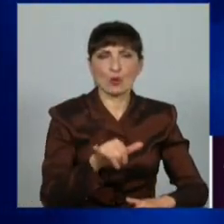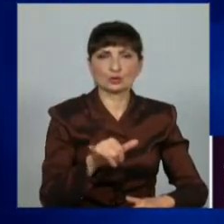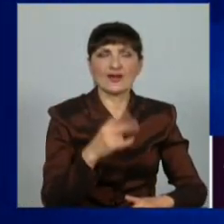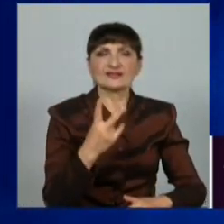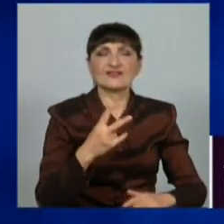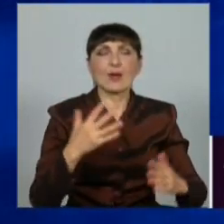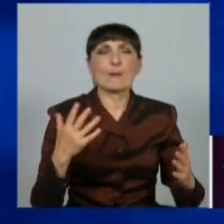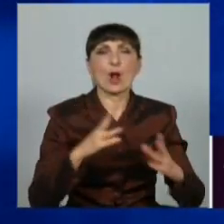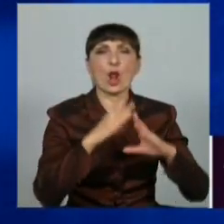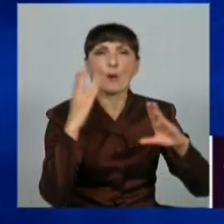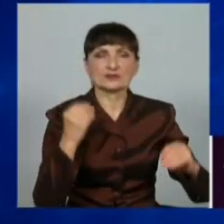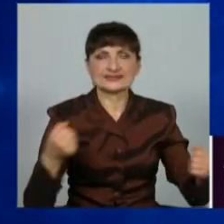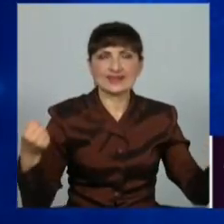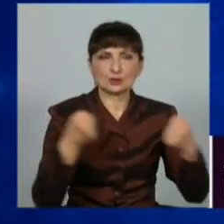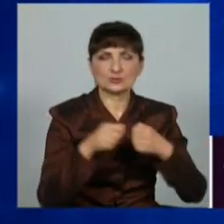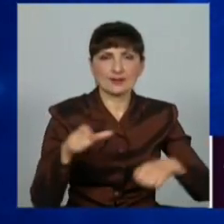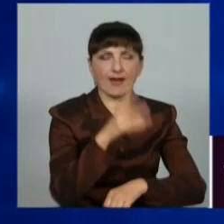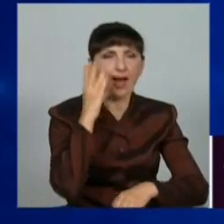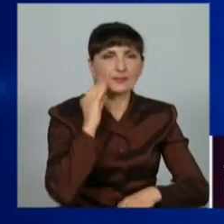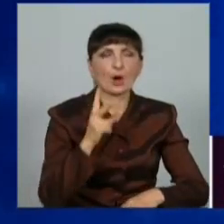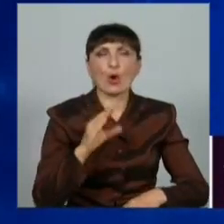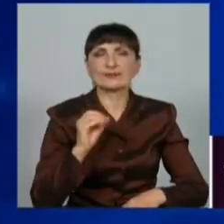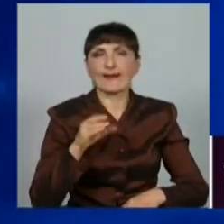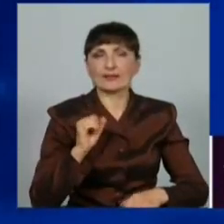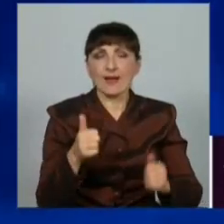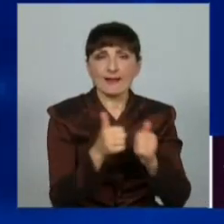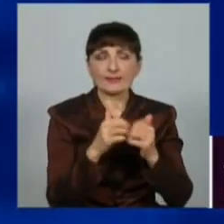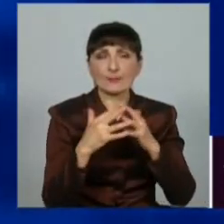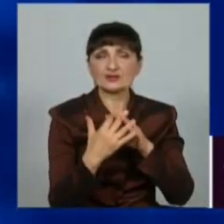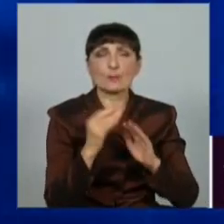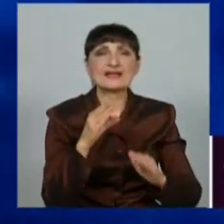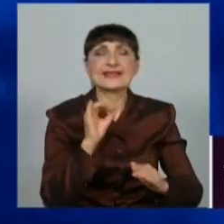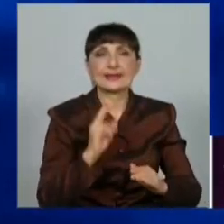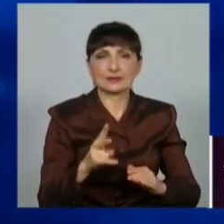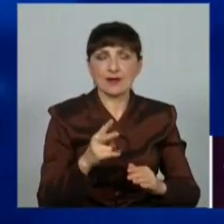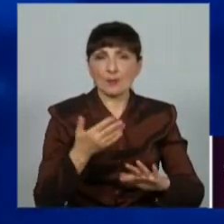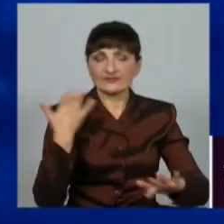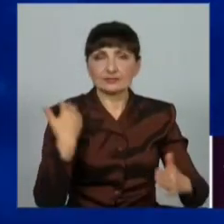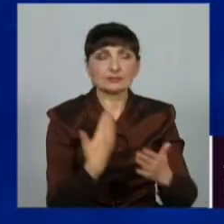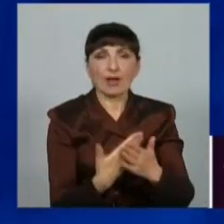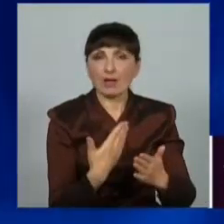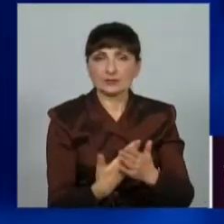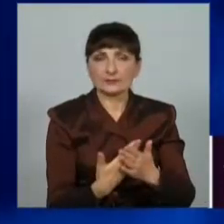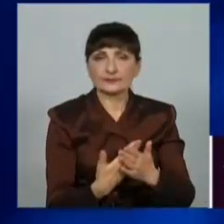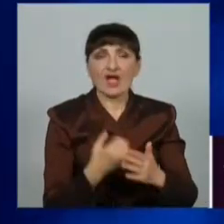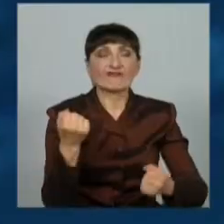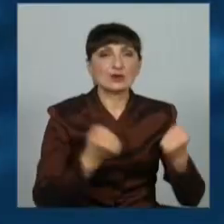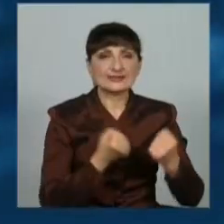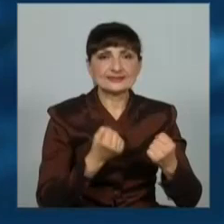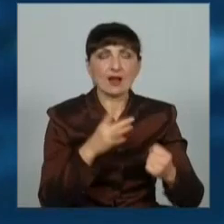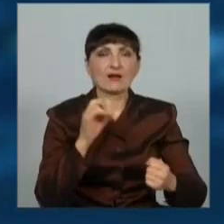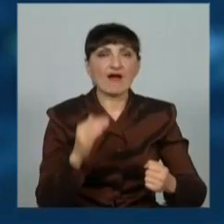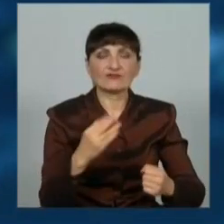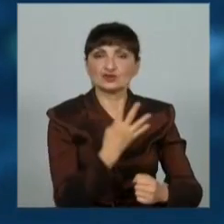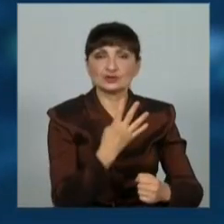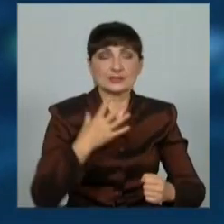Две легковушки столкнулись на автодороге Алматы-Кокпе-Коктал близ поселка Байсиит. По предварительным данным, что водитель